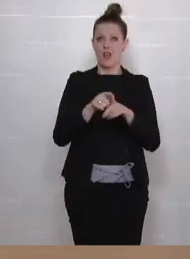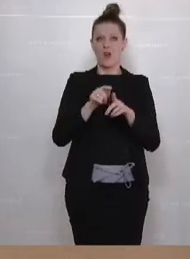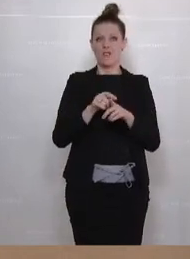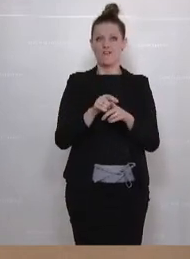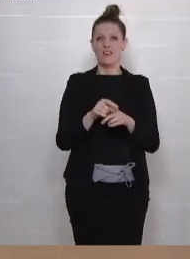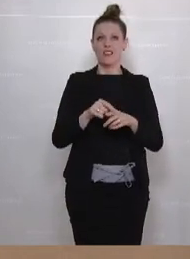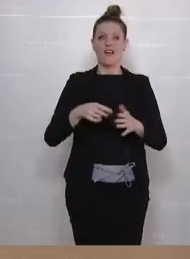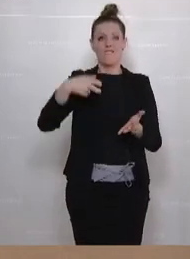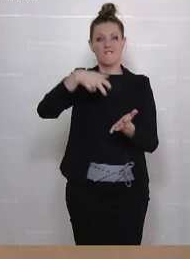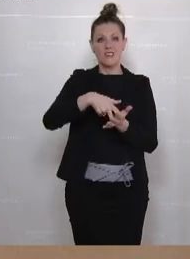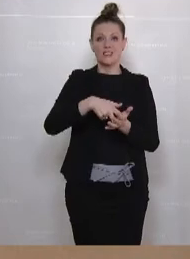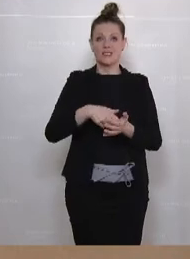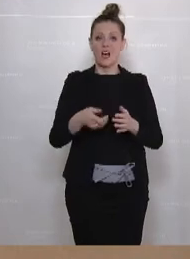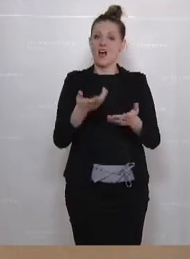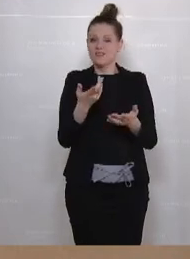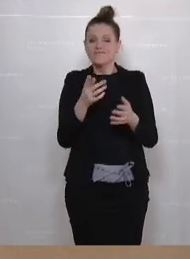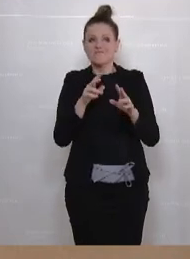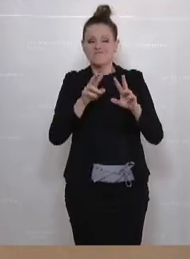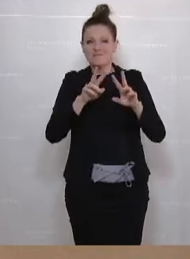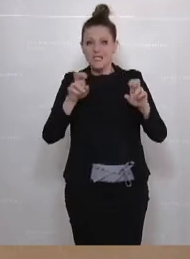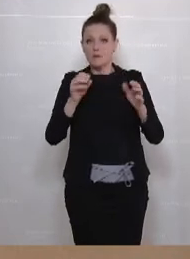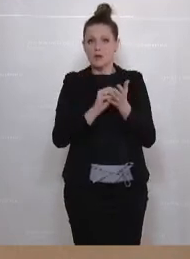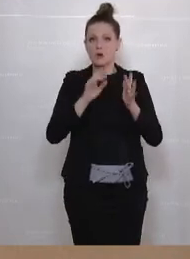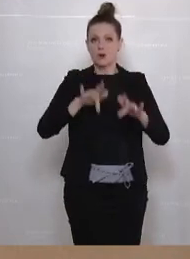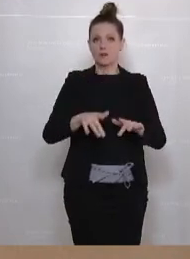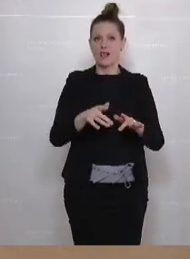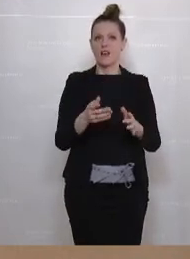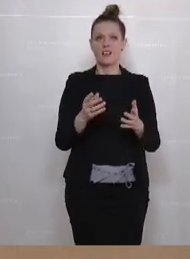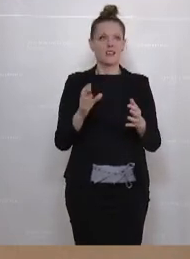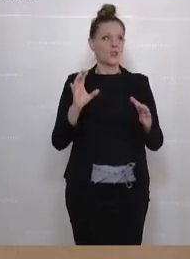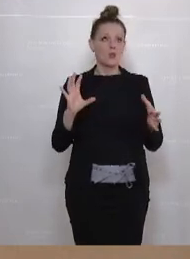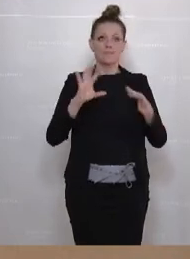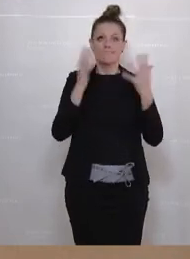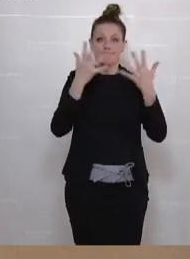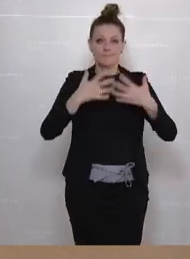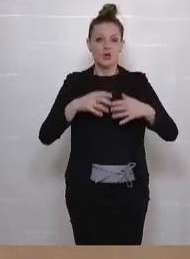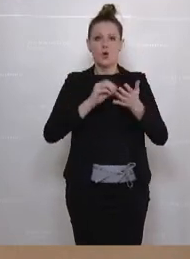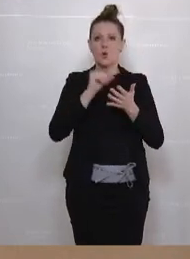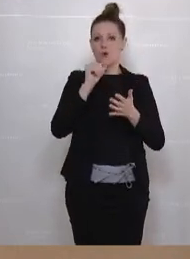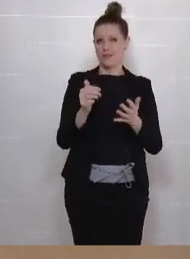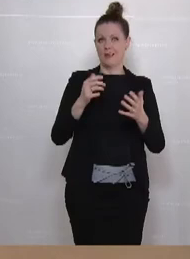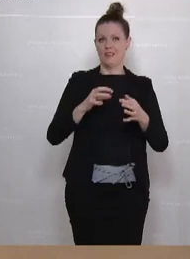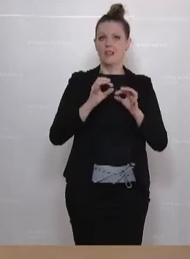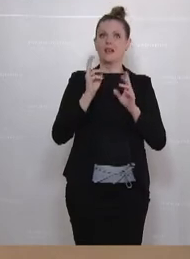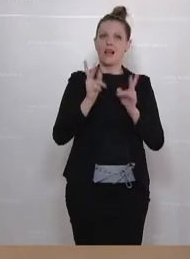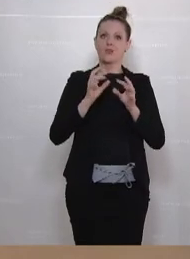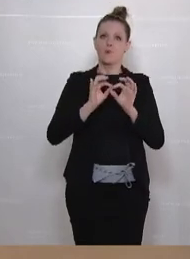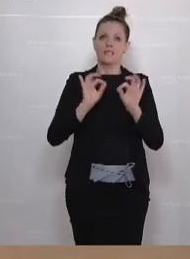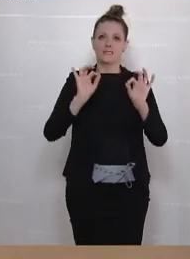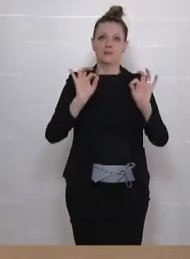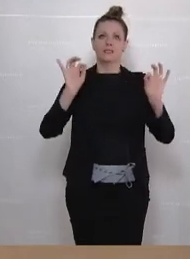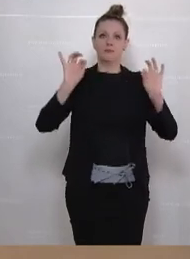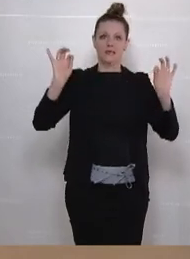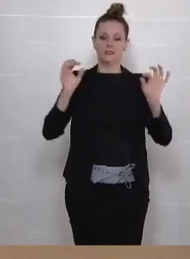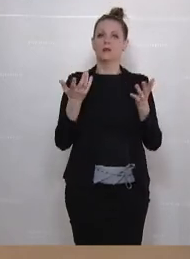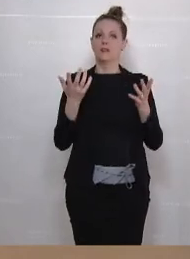Wir sind aber noch nicht kohärent genug, es ist viel besser geworden in den letzten Jahren, aber noch nicht kohärent genug, da können wir noch besser werden, um das zusammenzuführen und zu sagen,